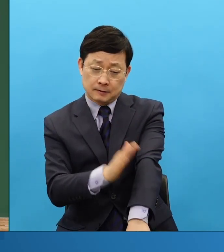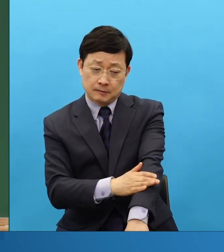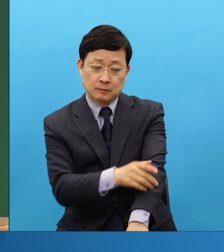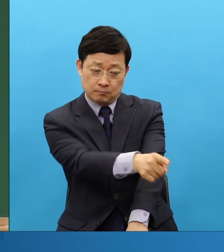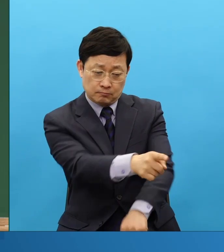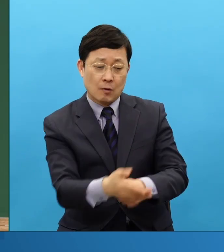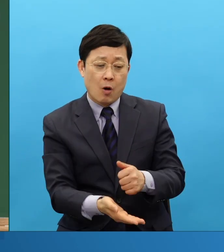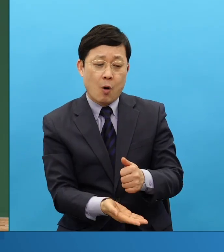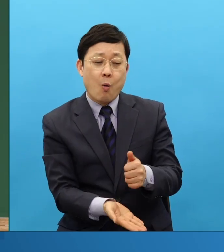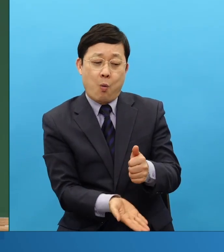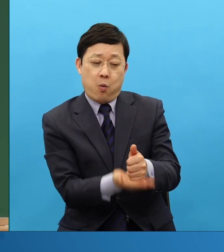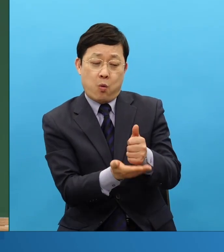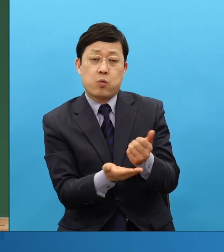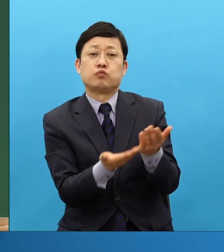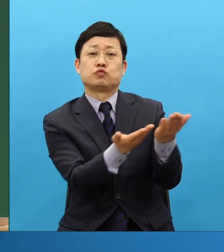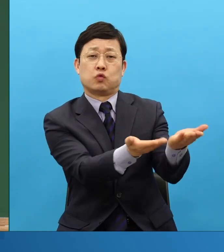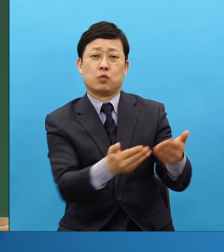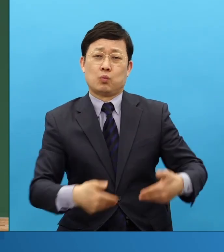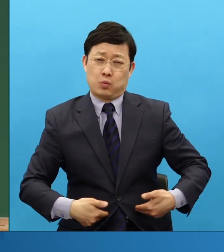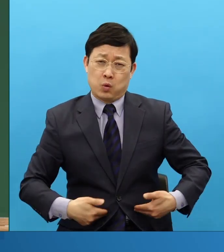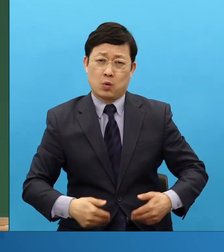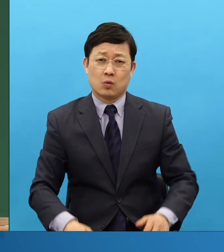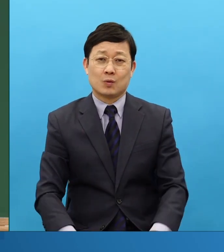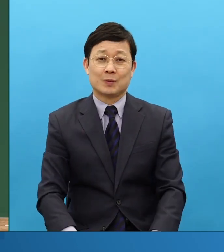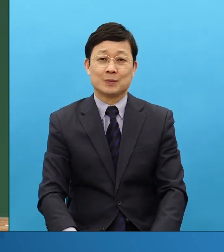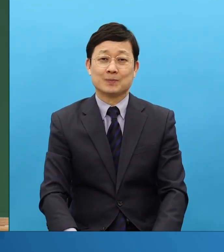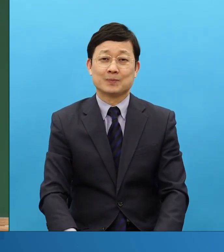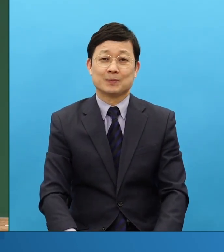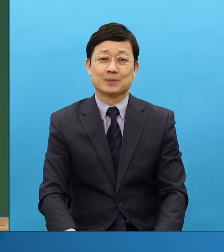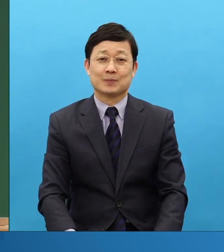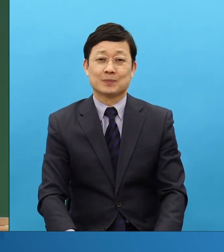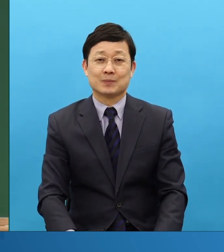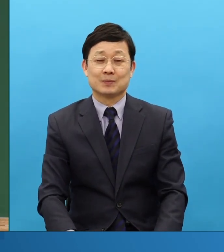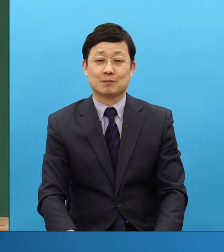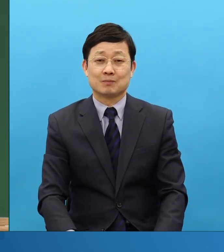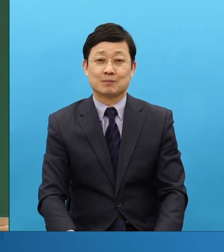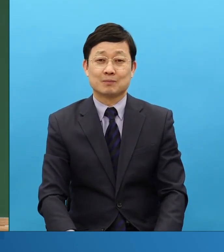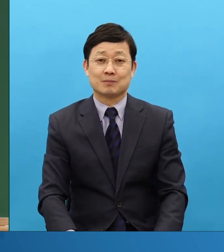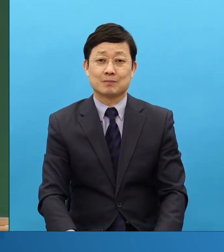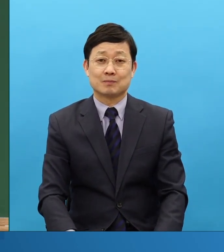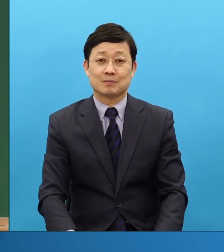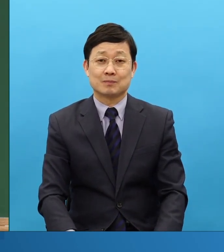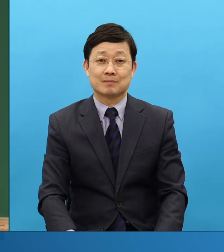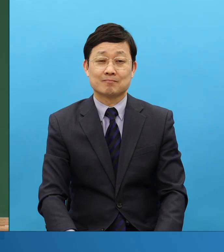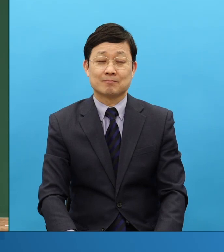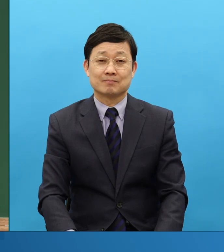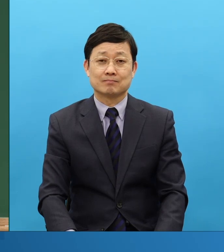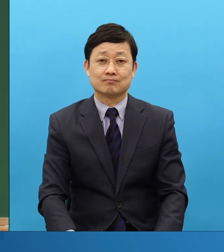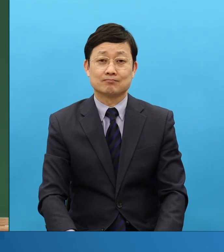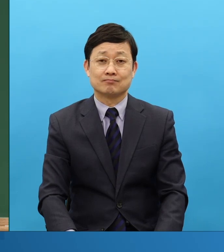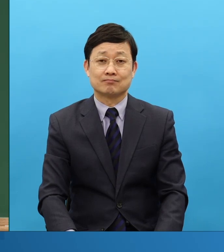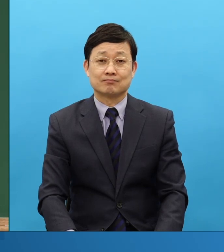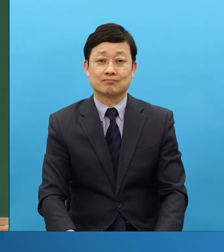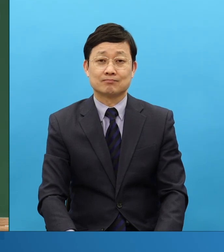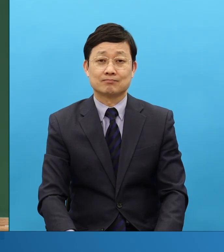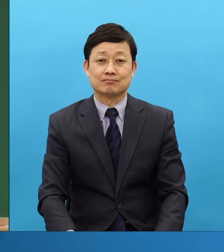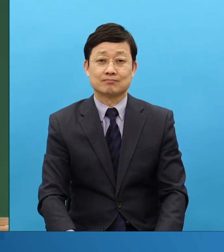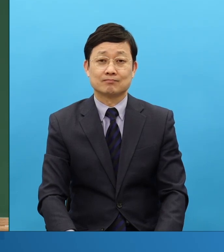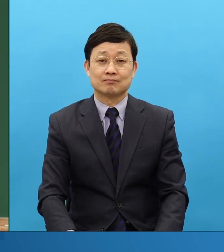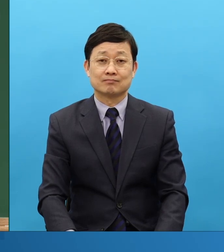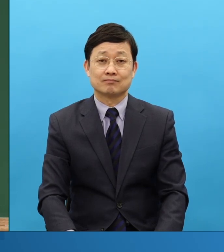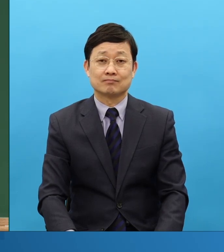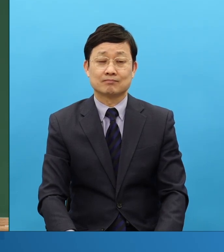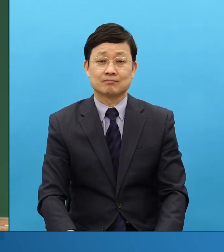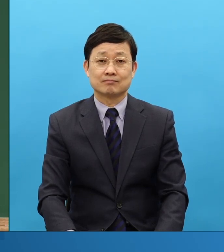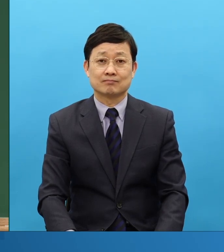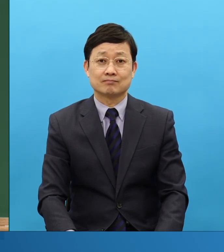상대방이 한 거라고 알아야 돼요. However, 그렇죠? you must be able to see in those type of situations that you should take the blame for those that that has been